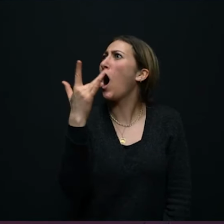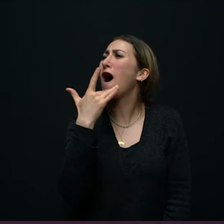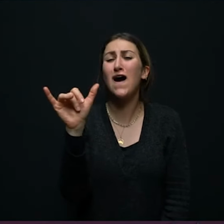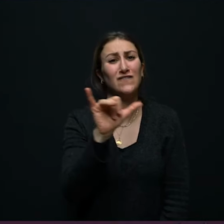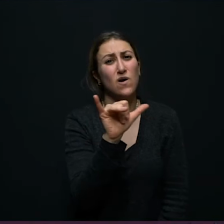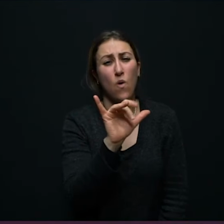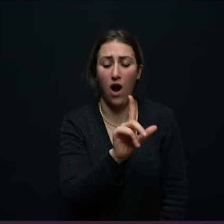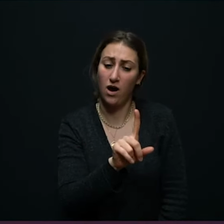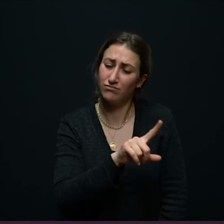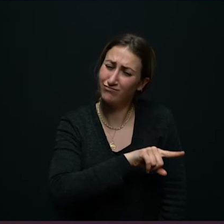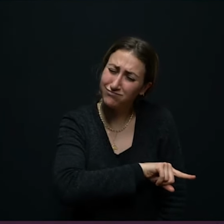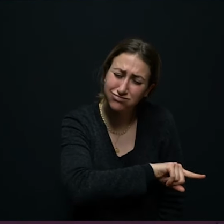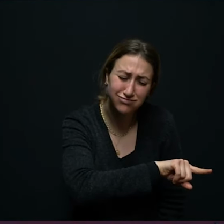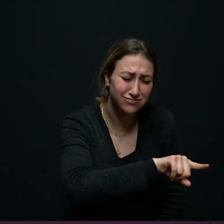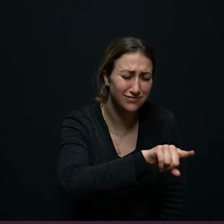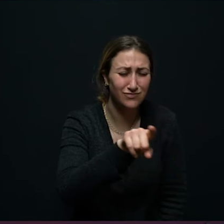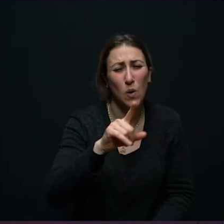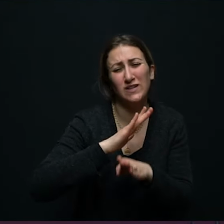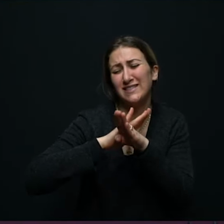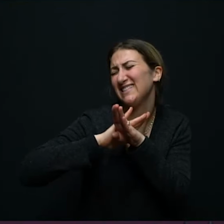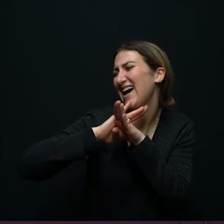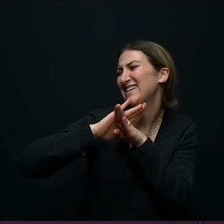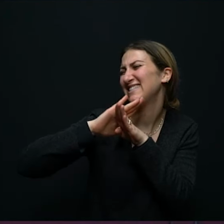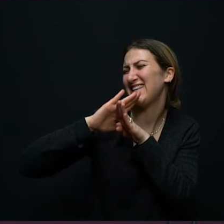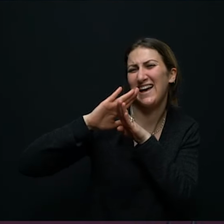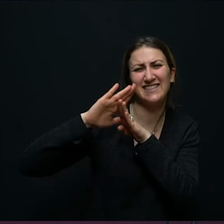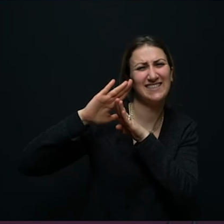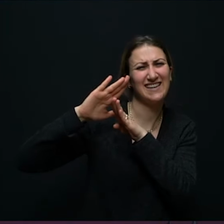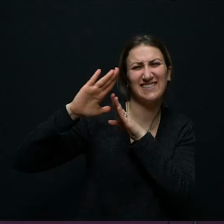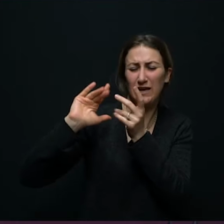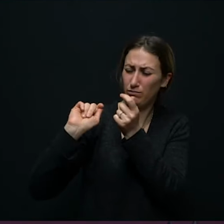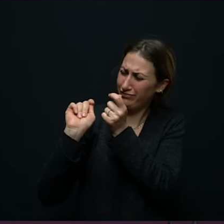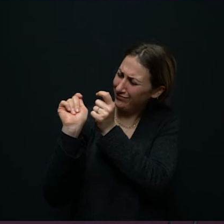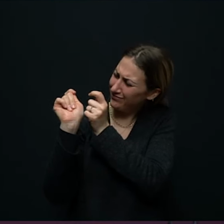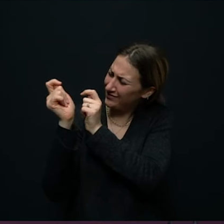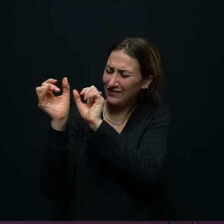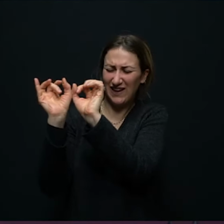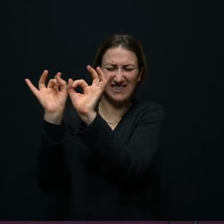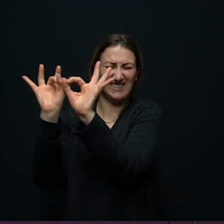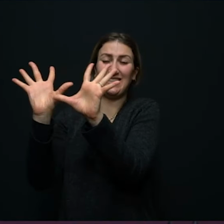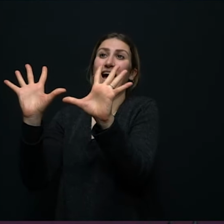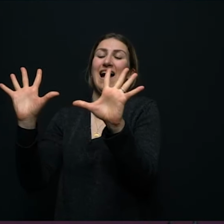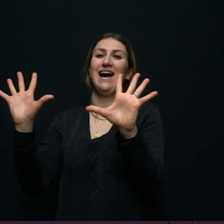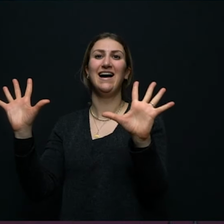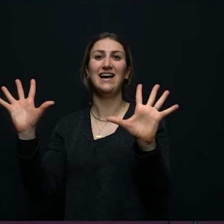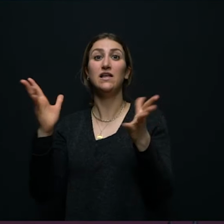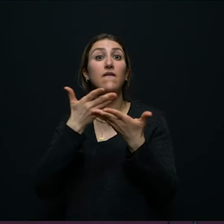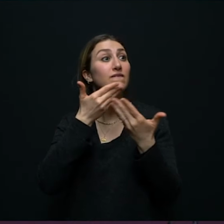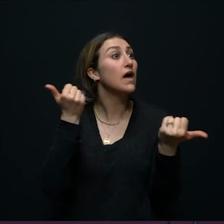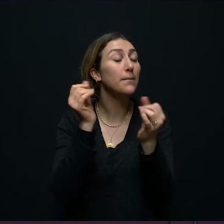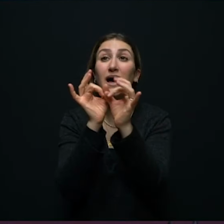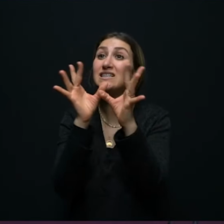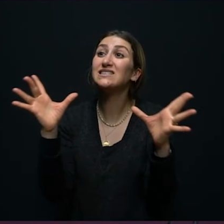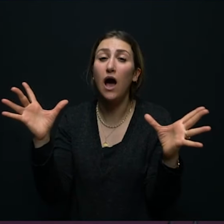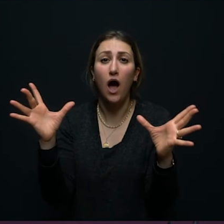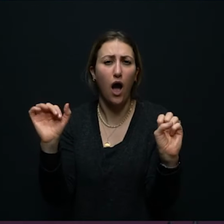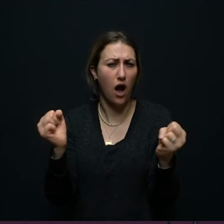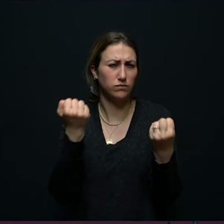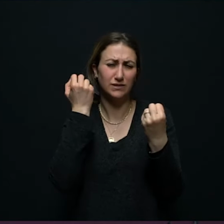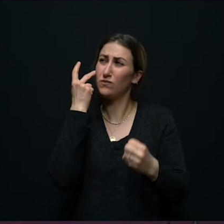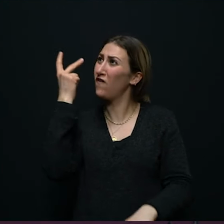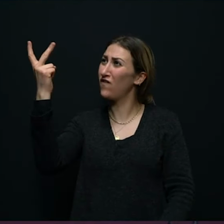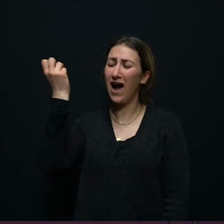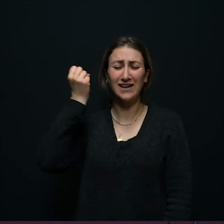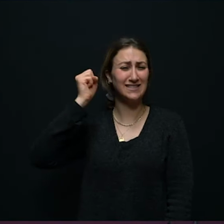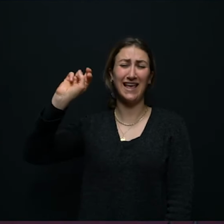c'est votre progression dans la sainteté sans laquelle personne ne verra le seigneur donc oui c'est ce que dieu veut mais toi est ce